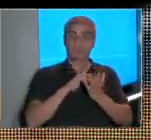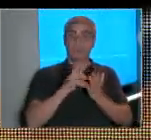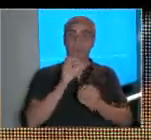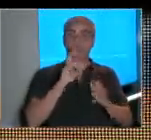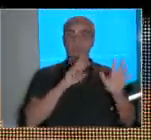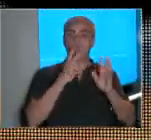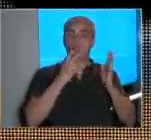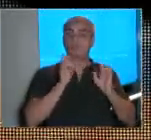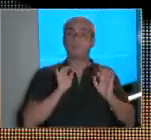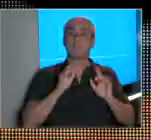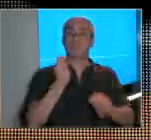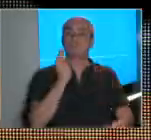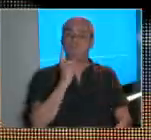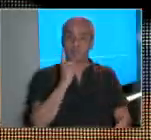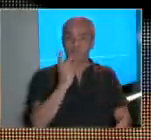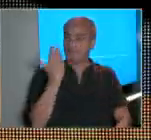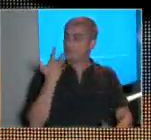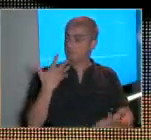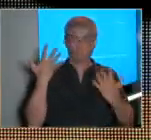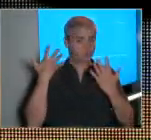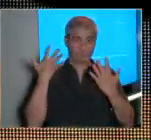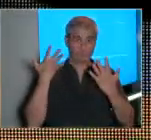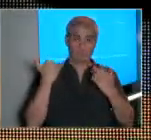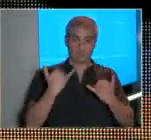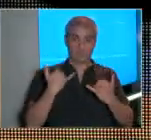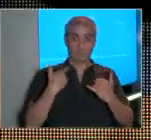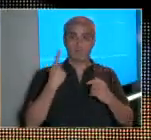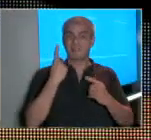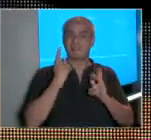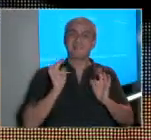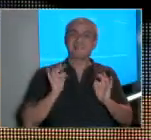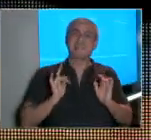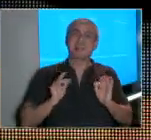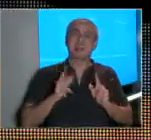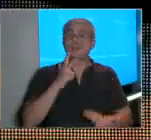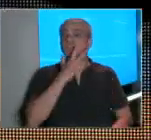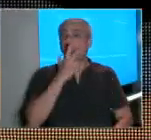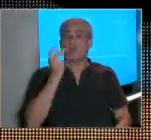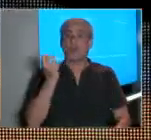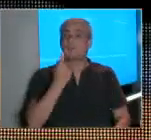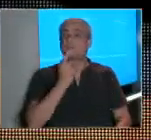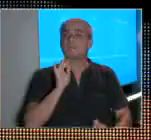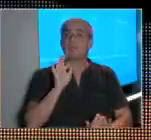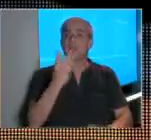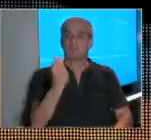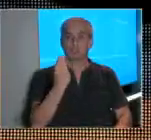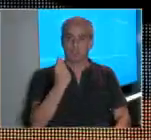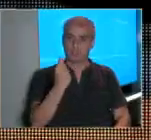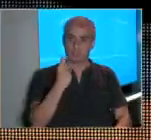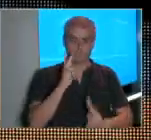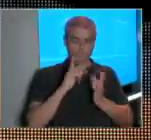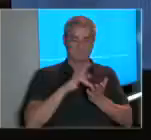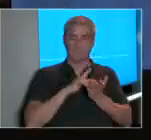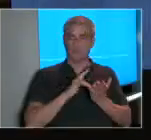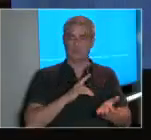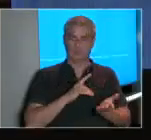של 880 מיליארד שקל לפני 10 שנים, אנחנו היום עם טריליון ו-300 מיליארד שקל תוצר